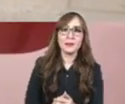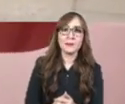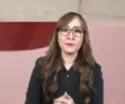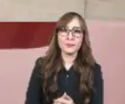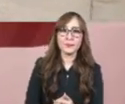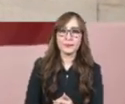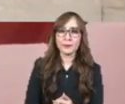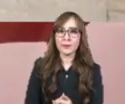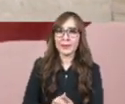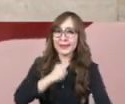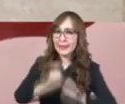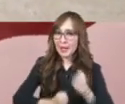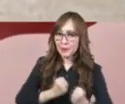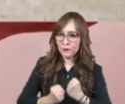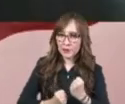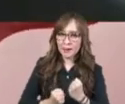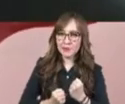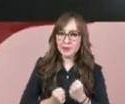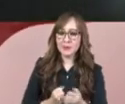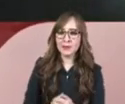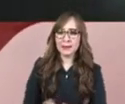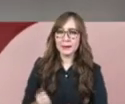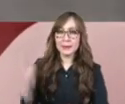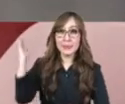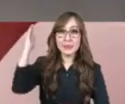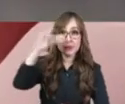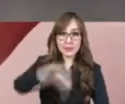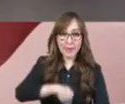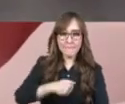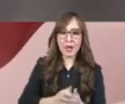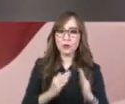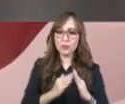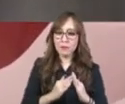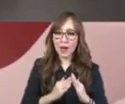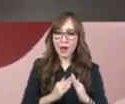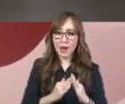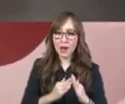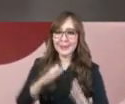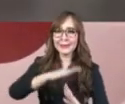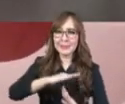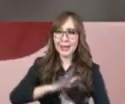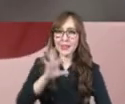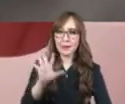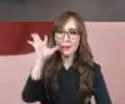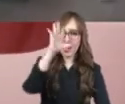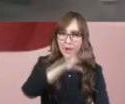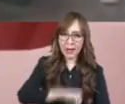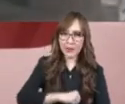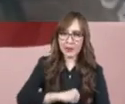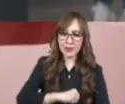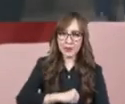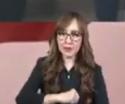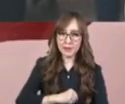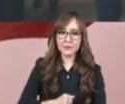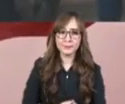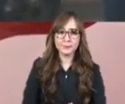gitu, dari Lombok, dari mana, sampai rumah itu diam dulu 5 hari ini. Kalau mau kerja, ya sudah, boleh kerja tapi jangan banyak interaksi.